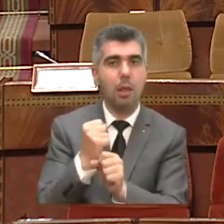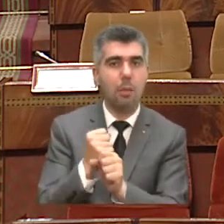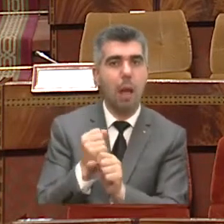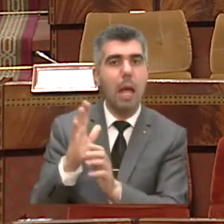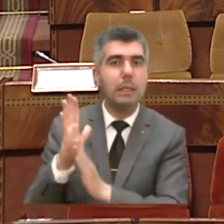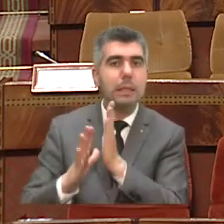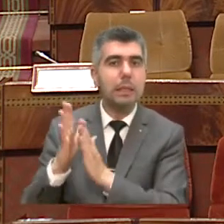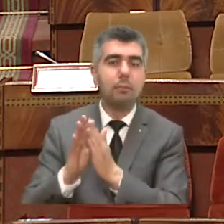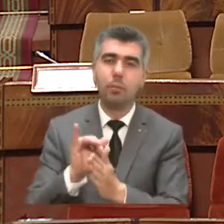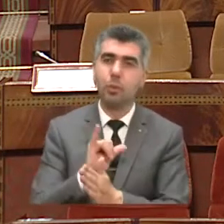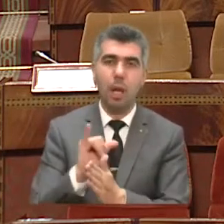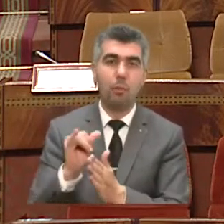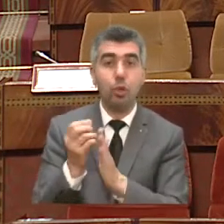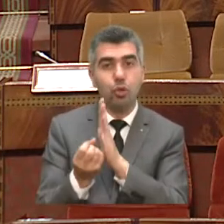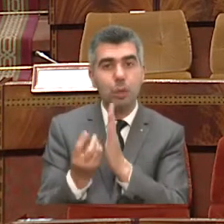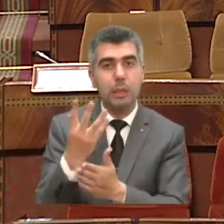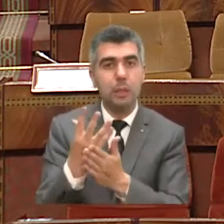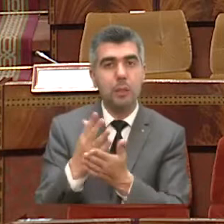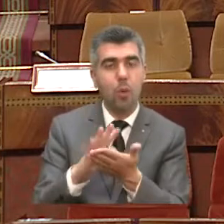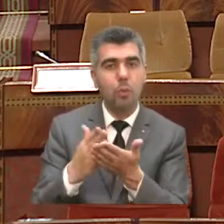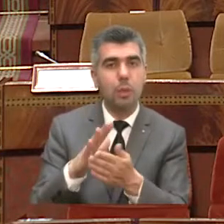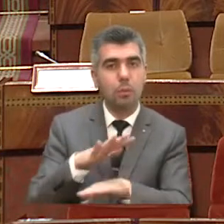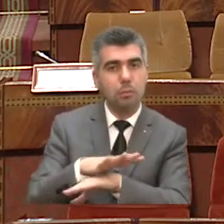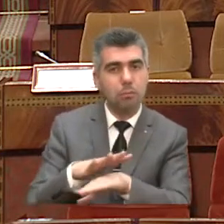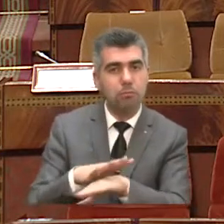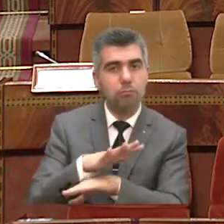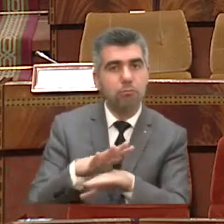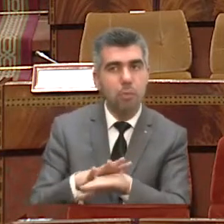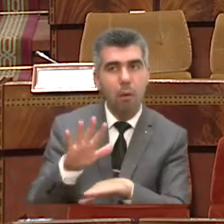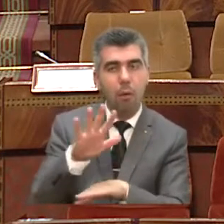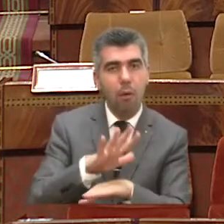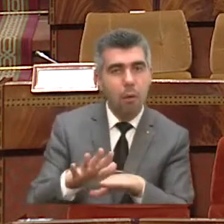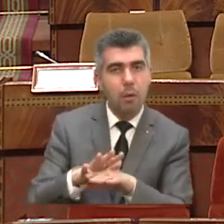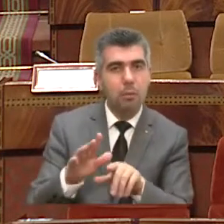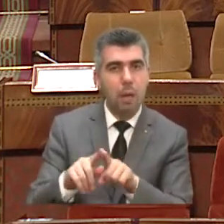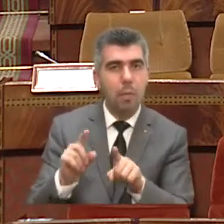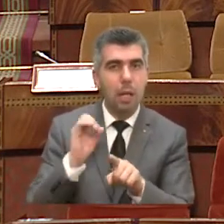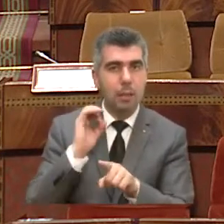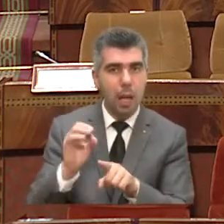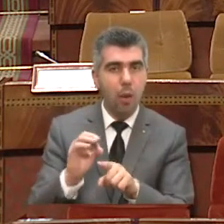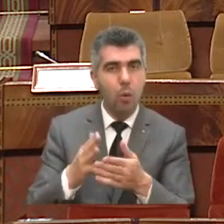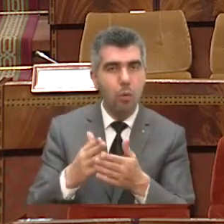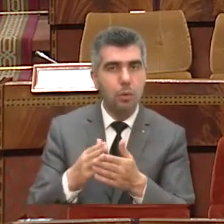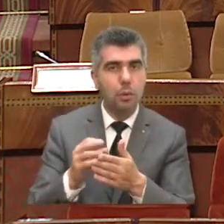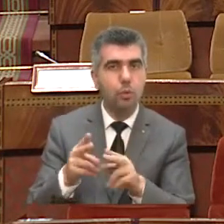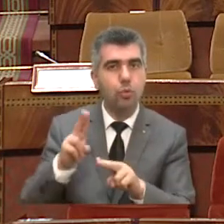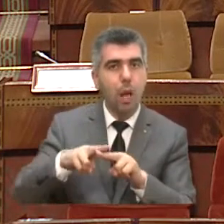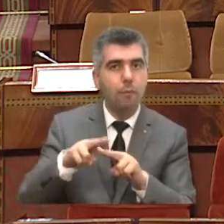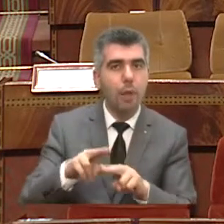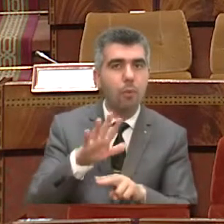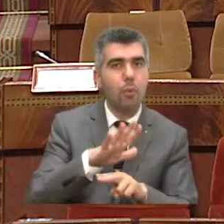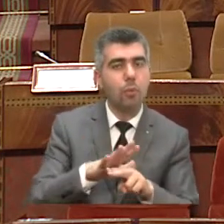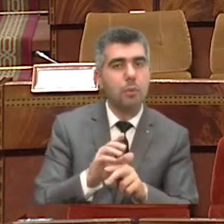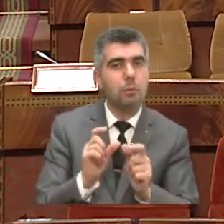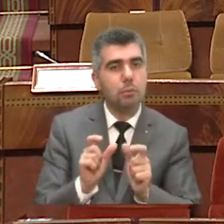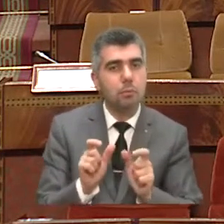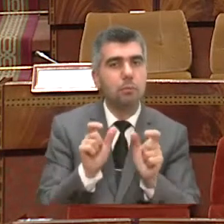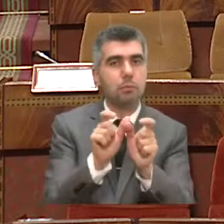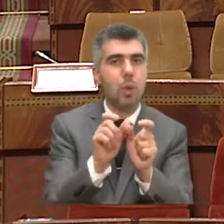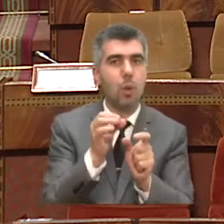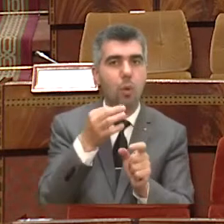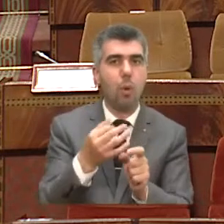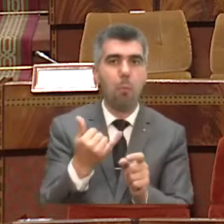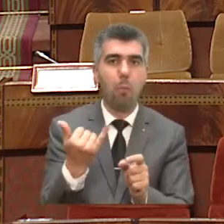ونعطيو لجهات معينه عندها اهداف ديال الريع الا بغينا نقولوا انها تسير هذه الملاعب، ونخليو هذه الملاعب اللي